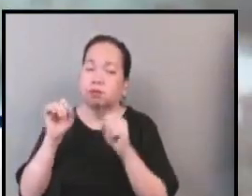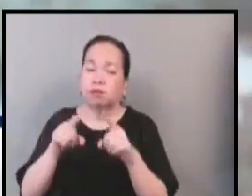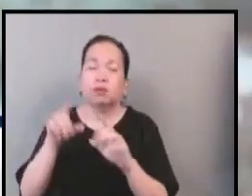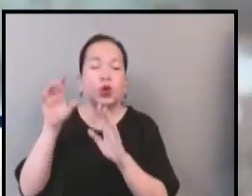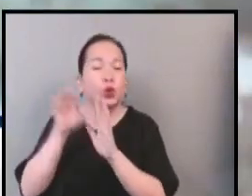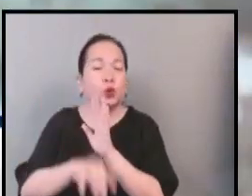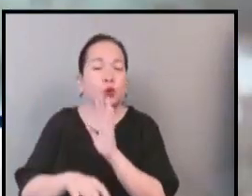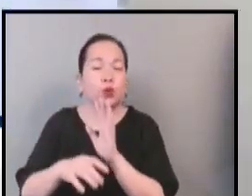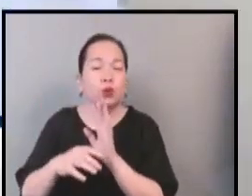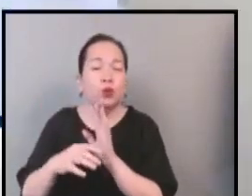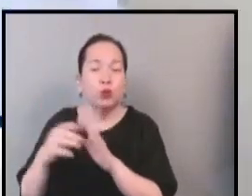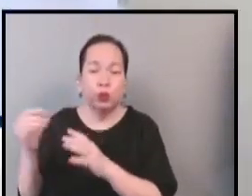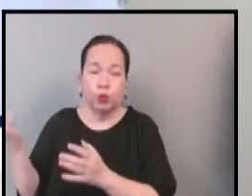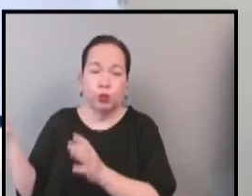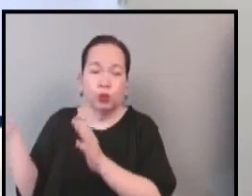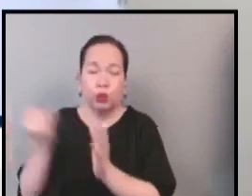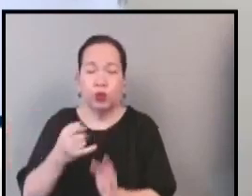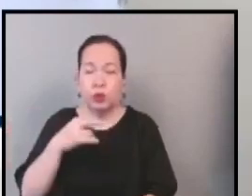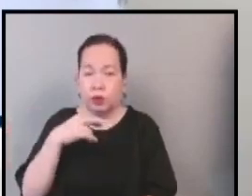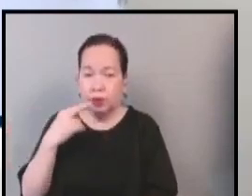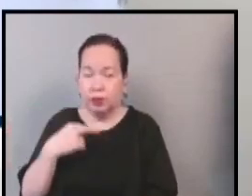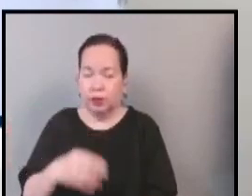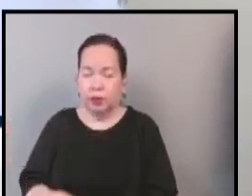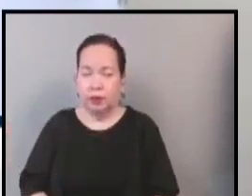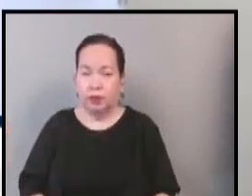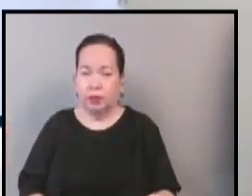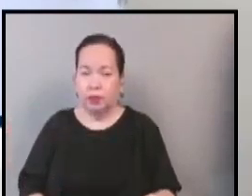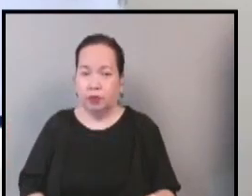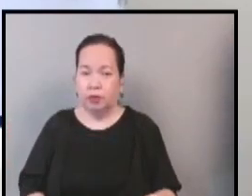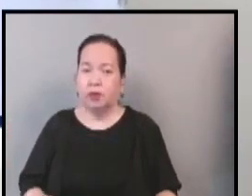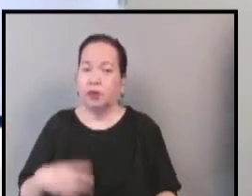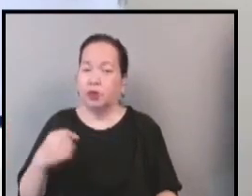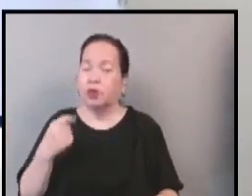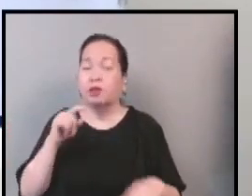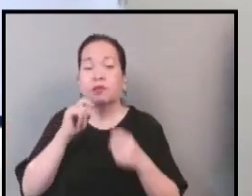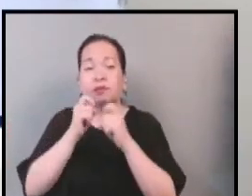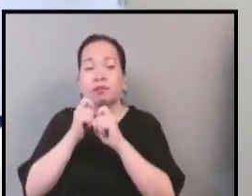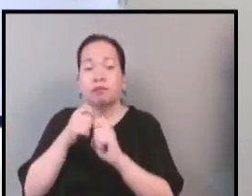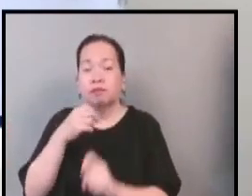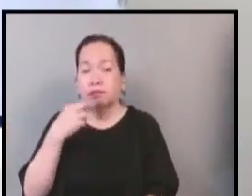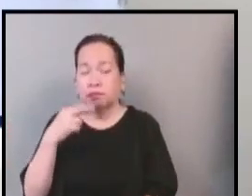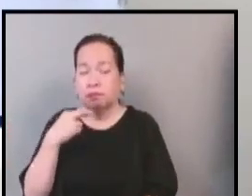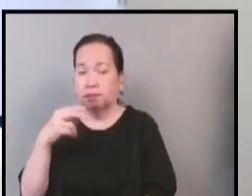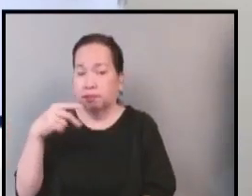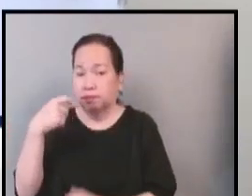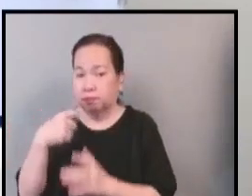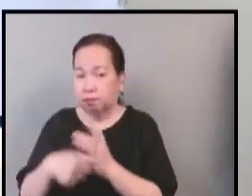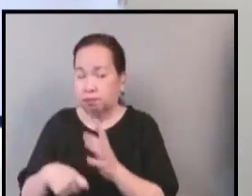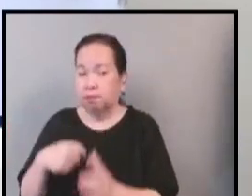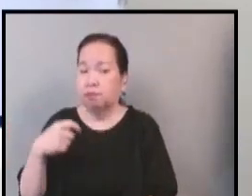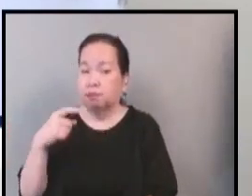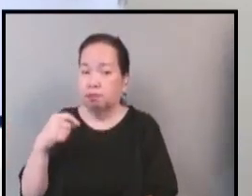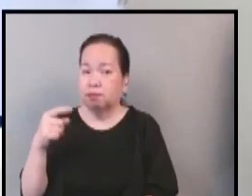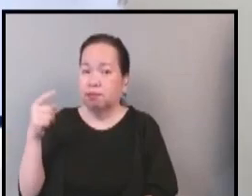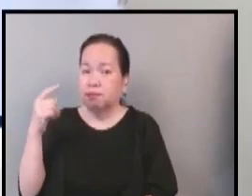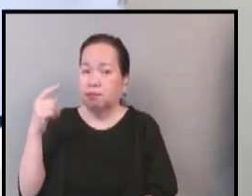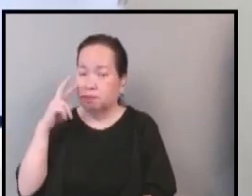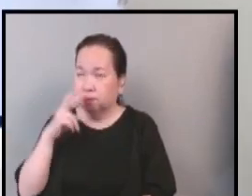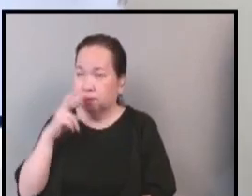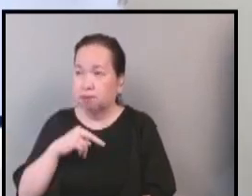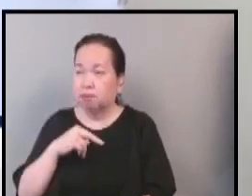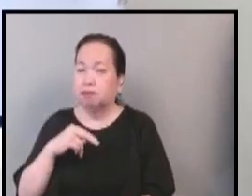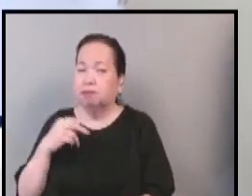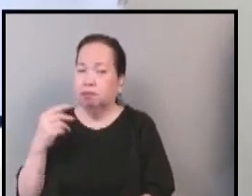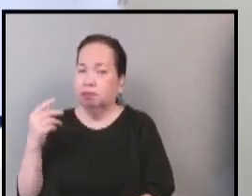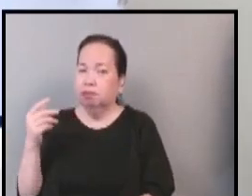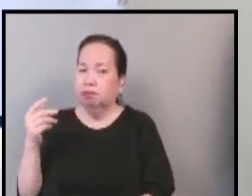imported na bigas. Nagbabaring sila ng presyo and they are also acknowledging yung atin pong mga contracts